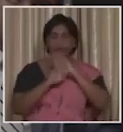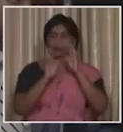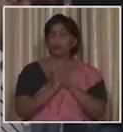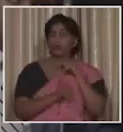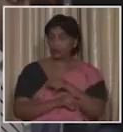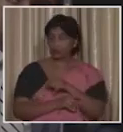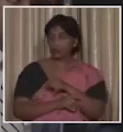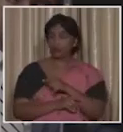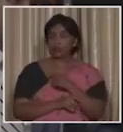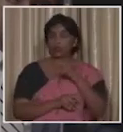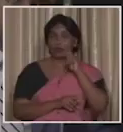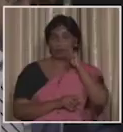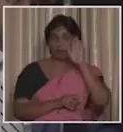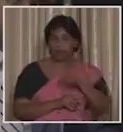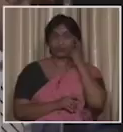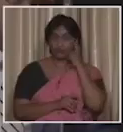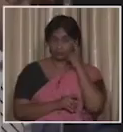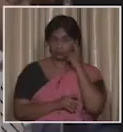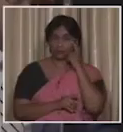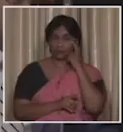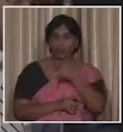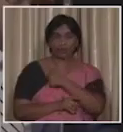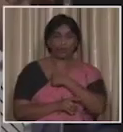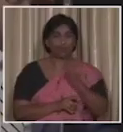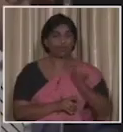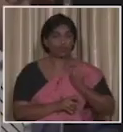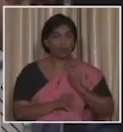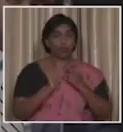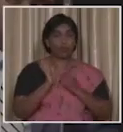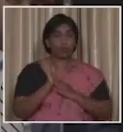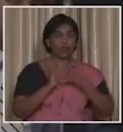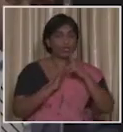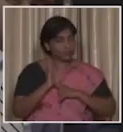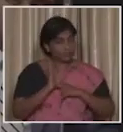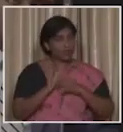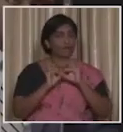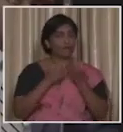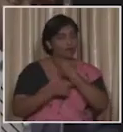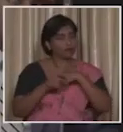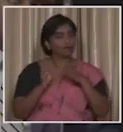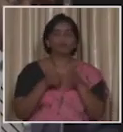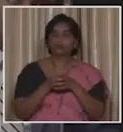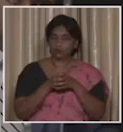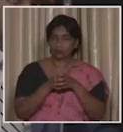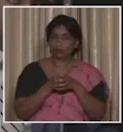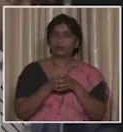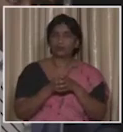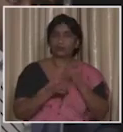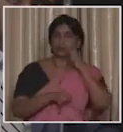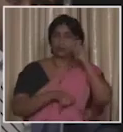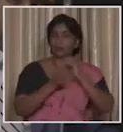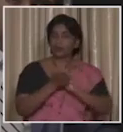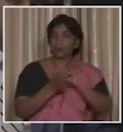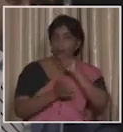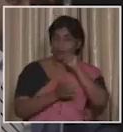මෙතුමාගේ බෑනණුවන් ප්‍රකට කීර්තිමත් හෘද රෝග විශේෂඥ මොහන් ජයතිලක මැතිතුමා ඇතුළු ඒ පවුලයා සෑම කෙනෙක්ම මහ ජනතාව